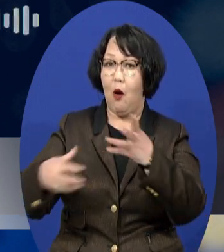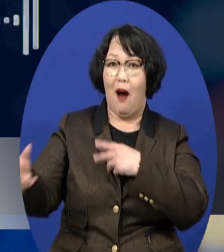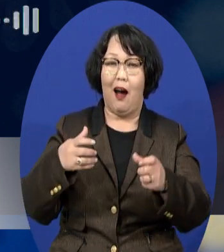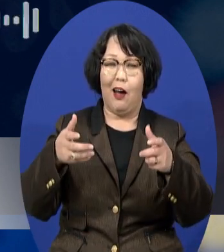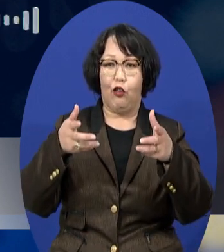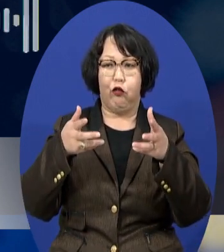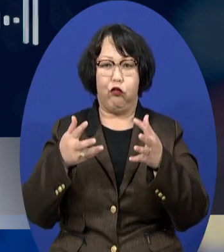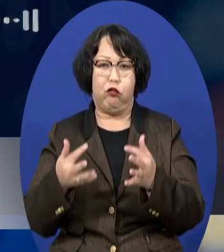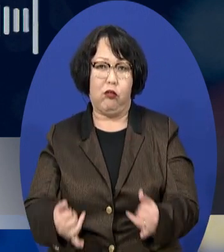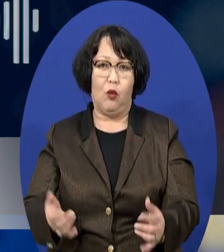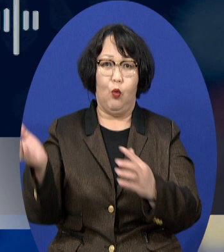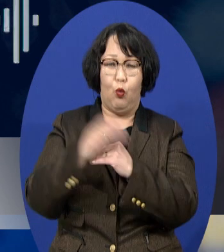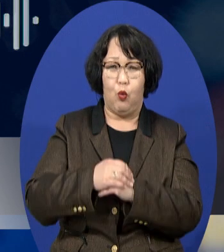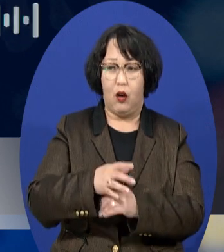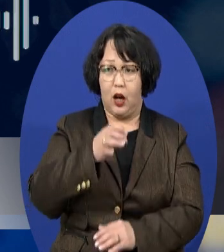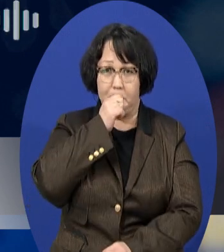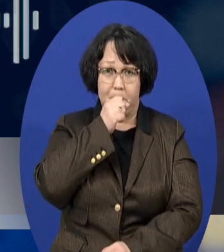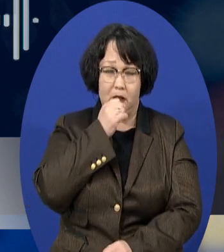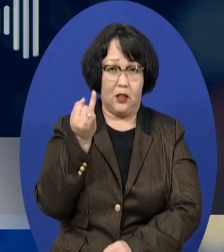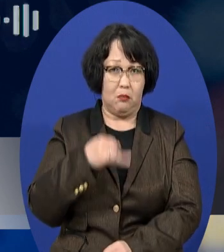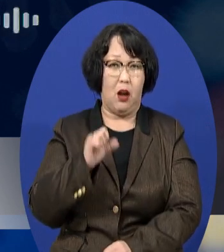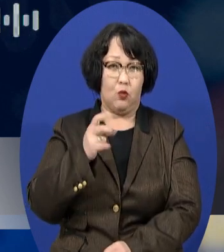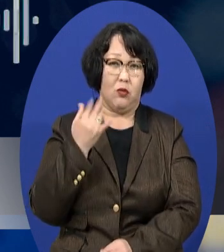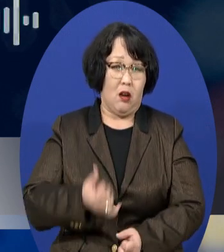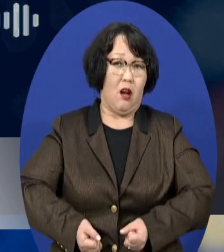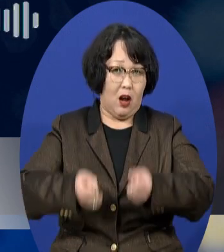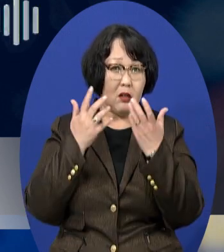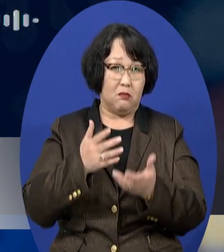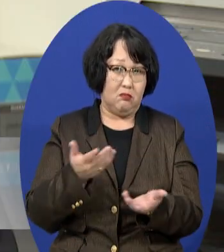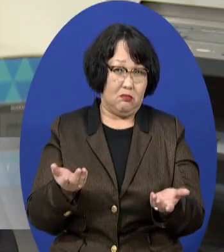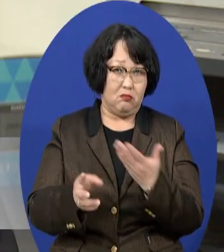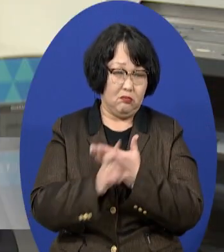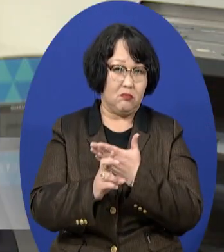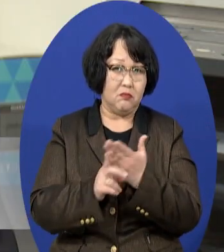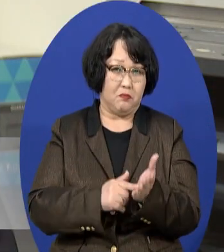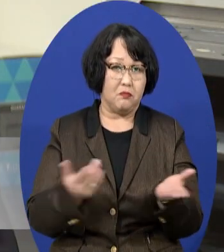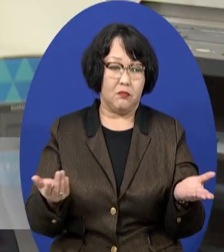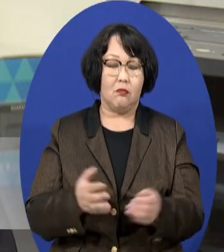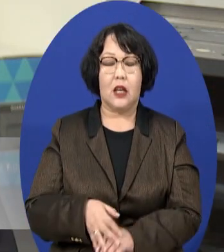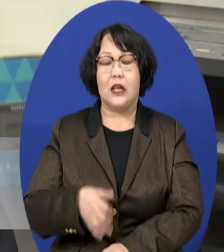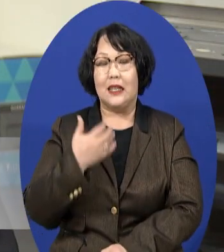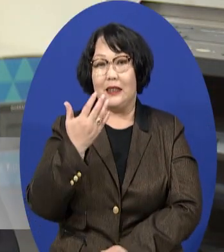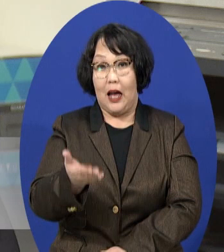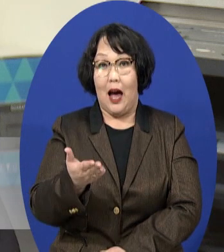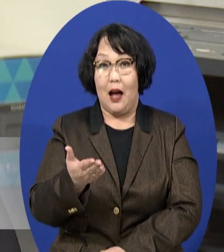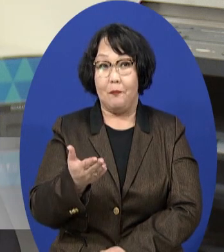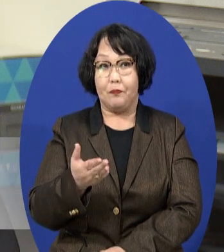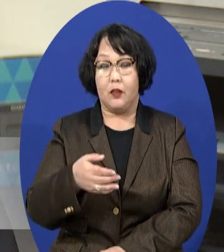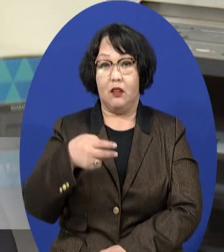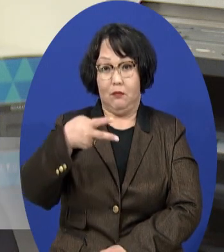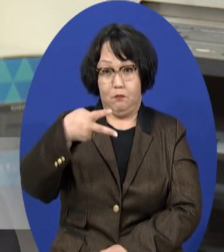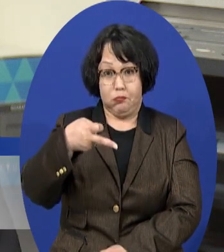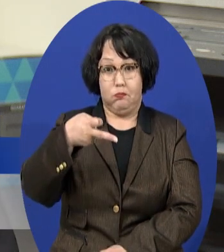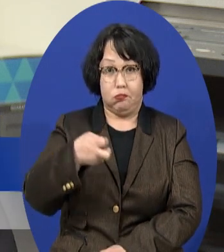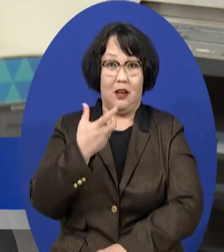цаашдаа улмаар яг нь амь насанд нь эрсдэл үүсгэж аюулыг бий болгох гэж байна. Одоо хэдийгээр та 2 тунгийн